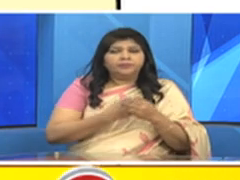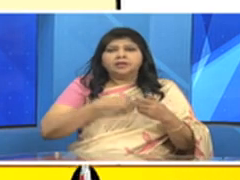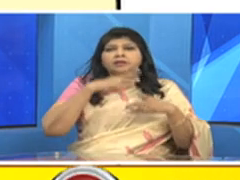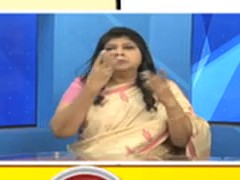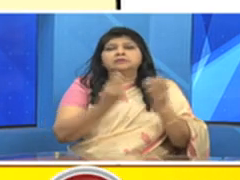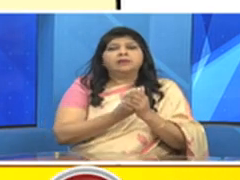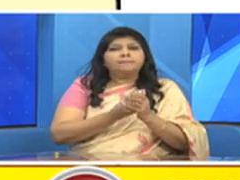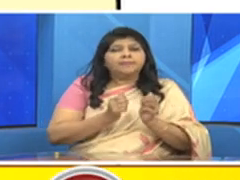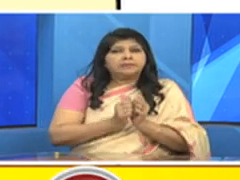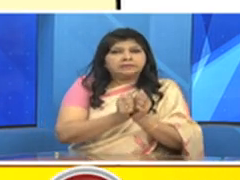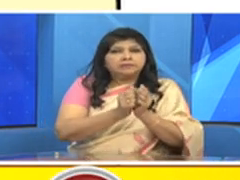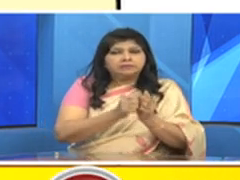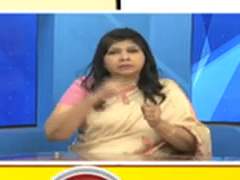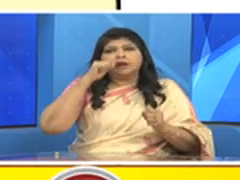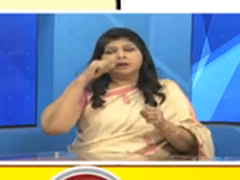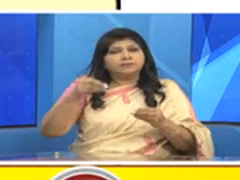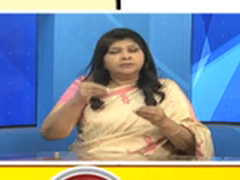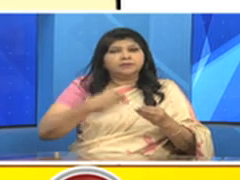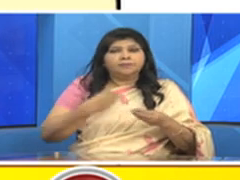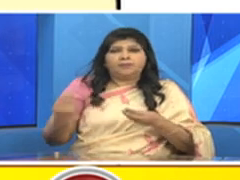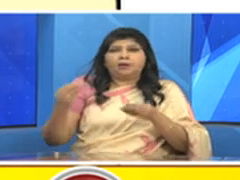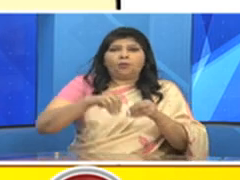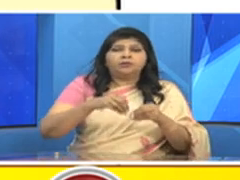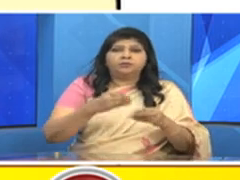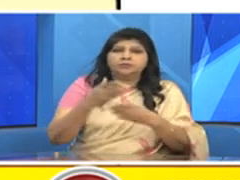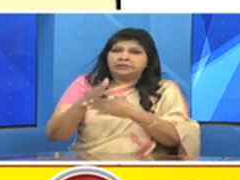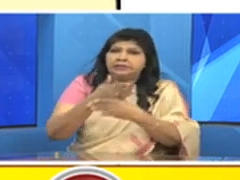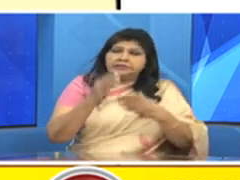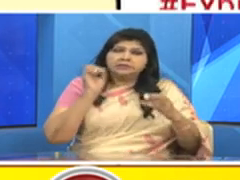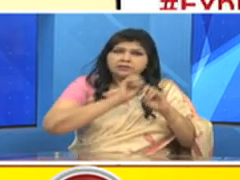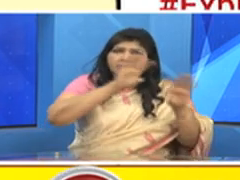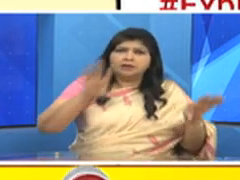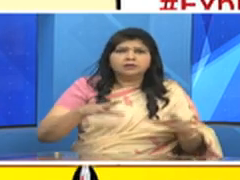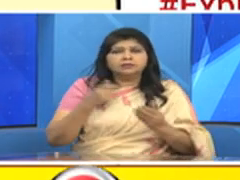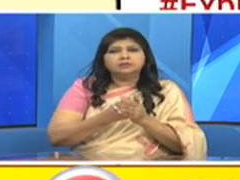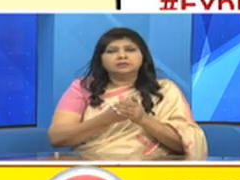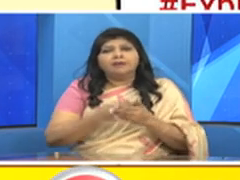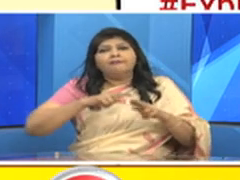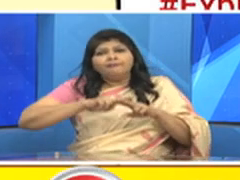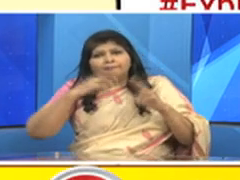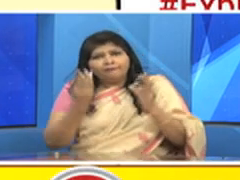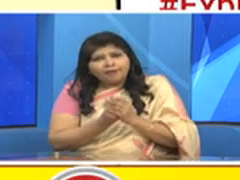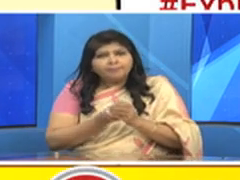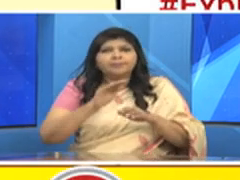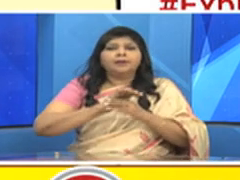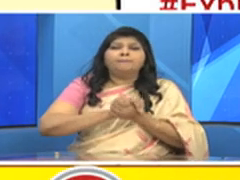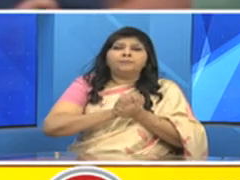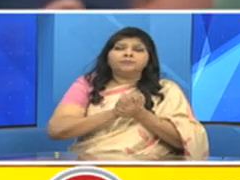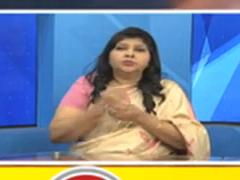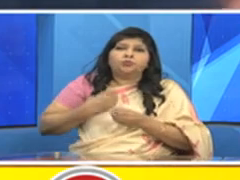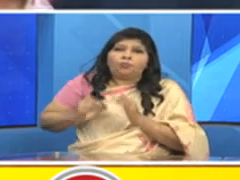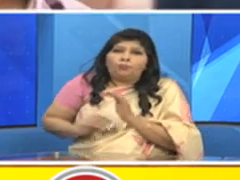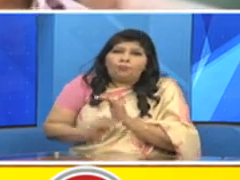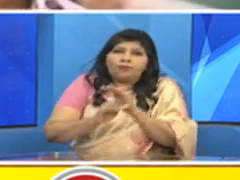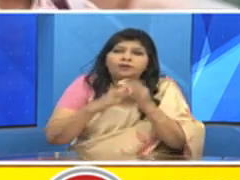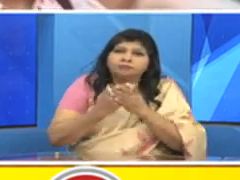सबके साथ गर्व से अपने कंट्रीब्यूशन को शेयर करें। दोस्तों को, परिवार को और सभी को मोटिवेट करें। जब